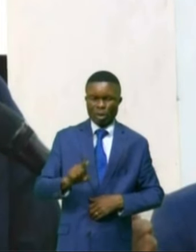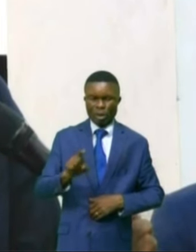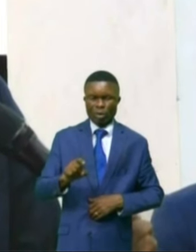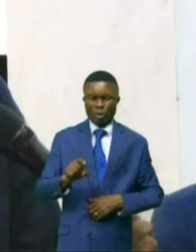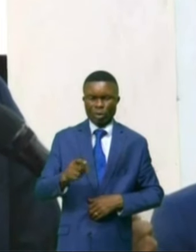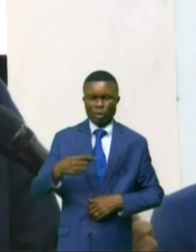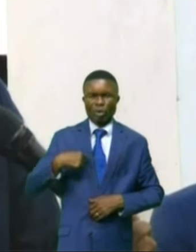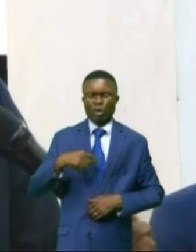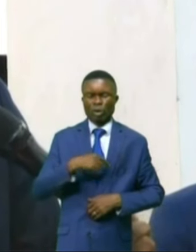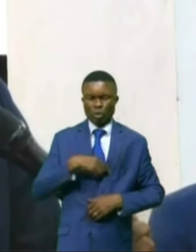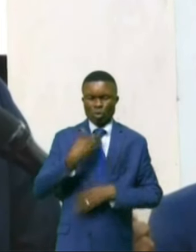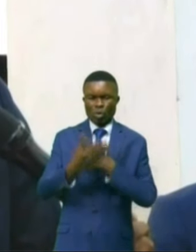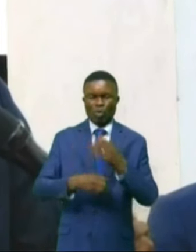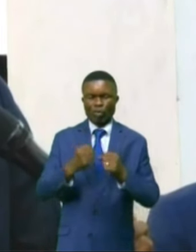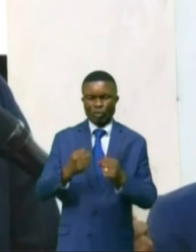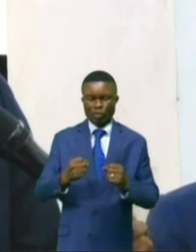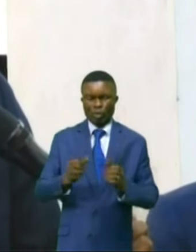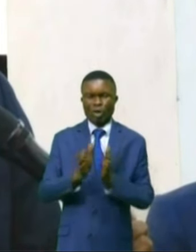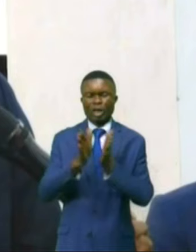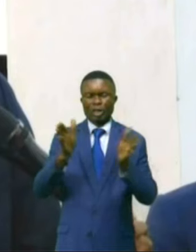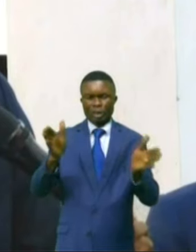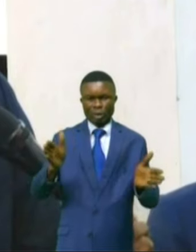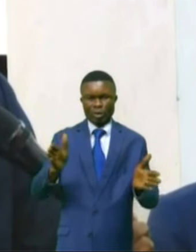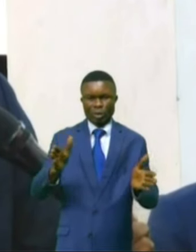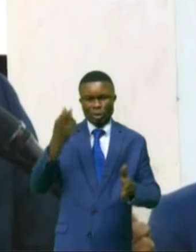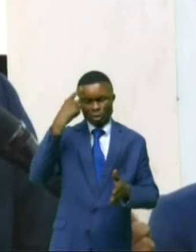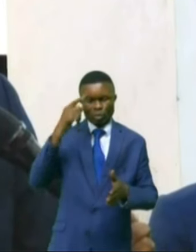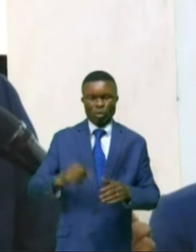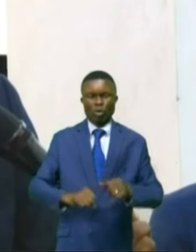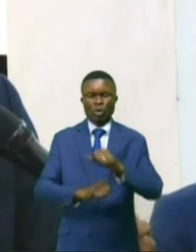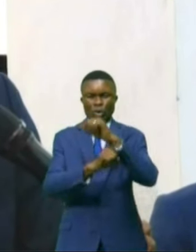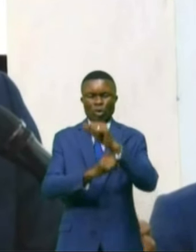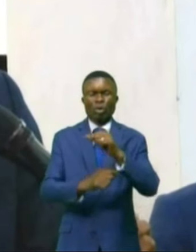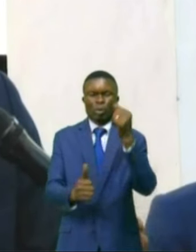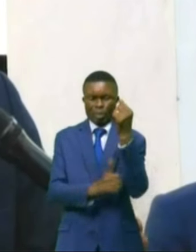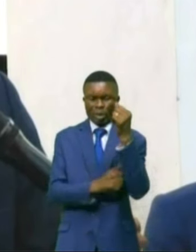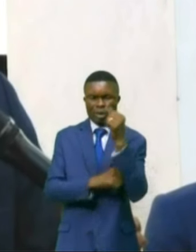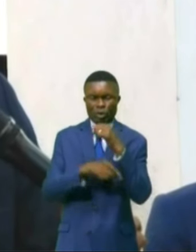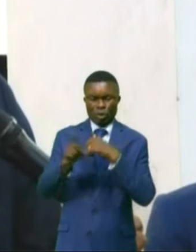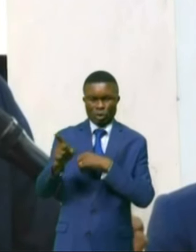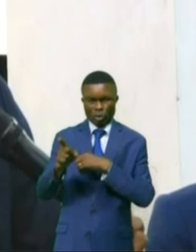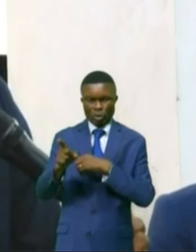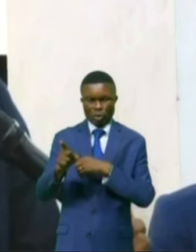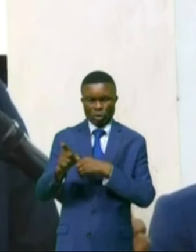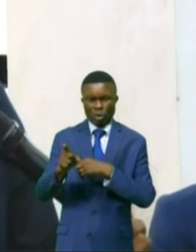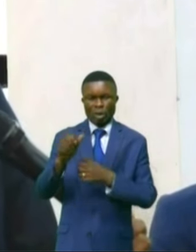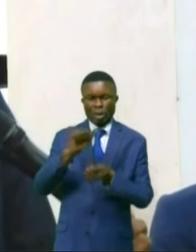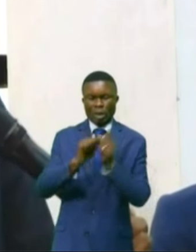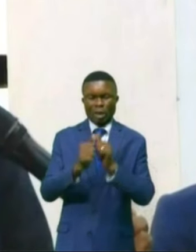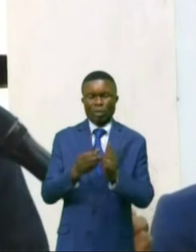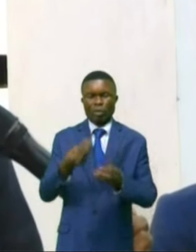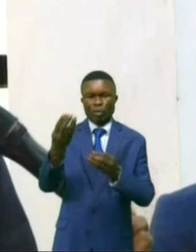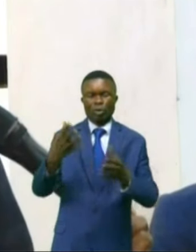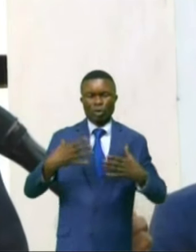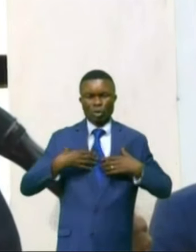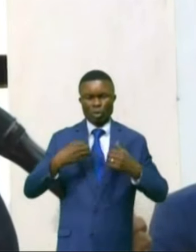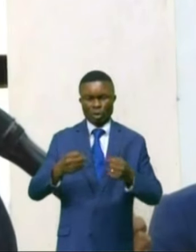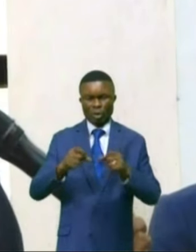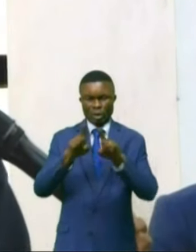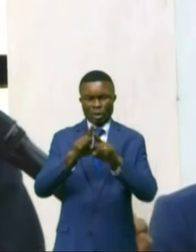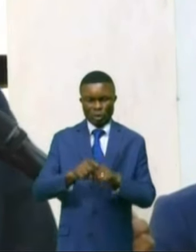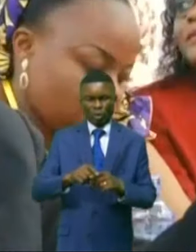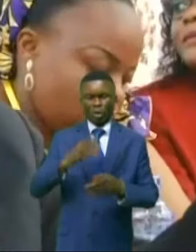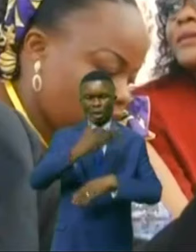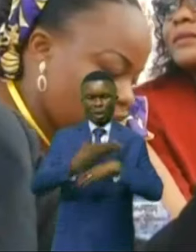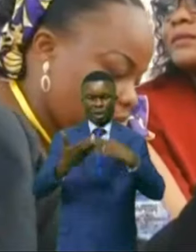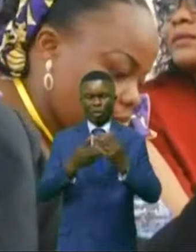que nous nous mobilisions collectivement pour soutenir ces personnes en leur processus de guérison et de